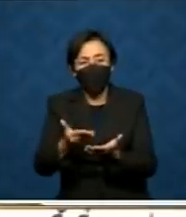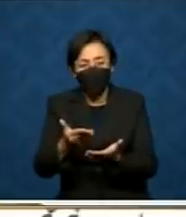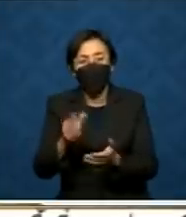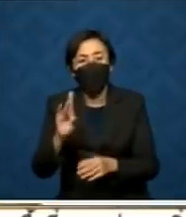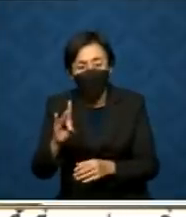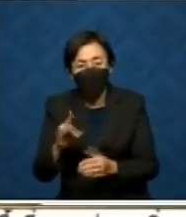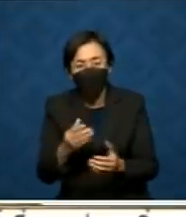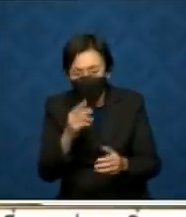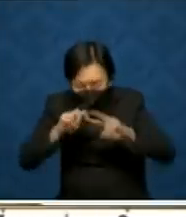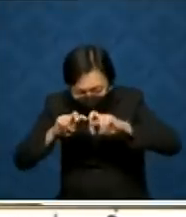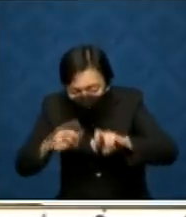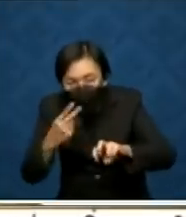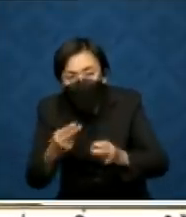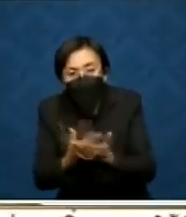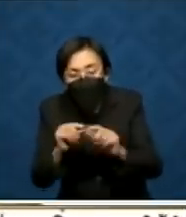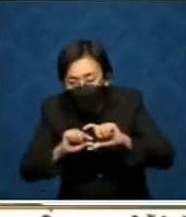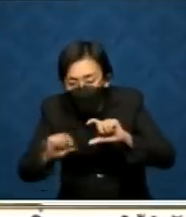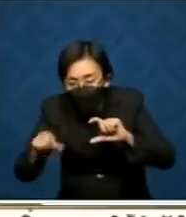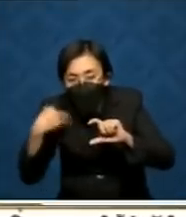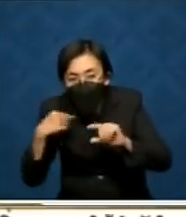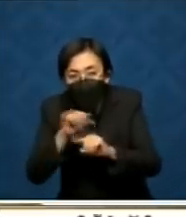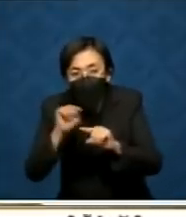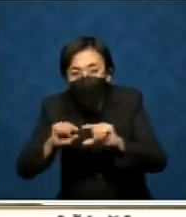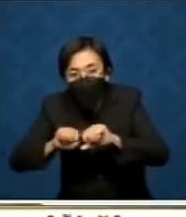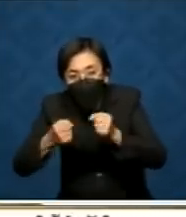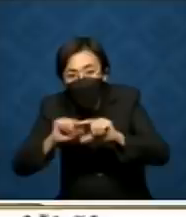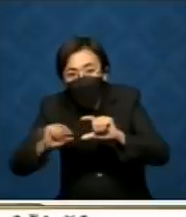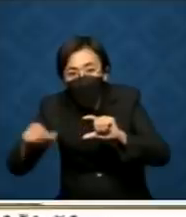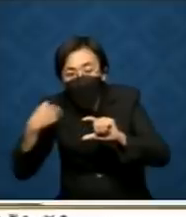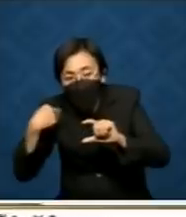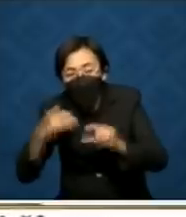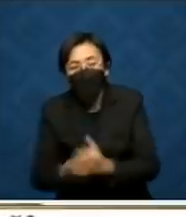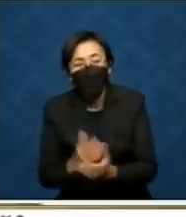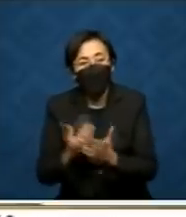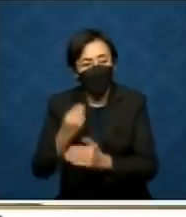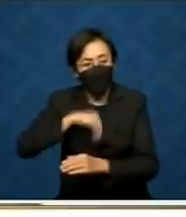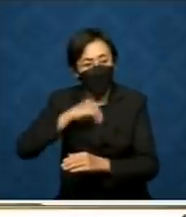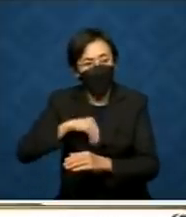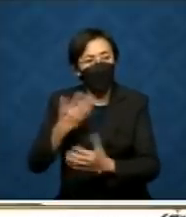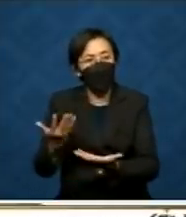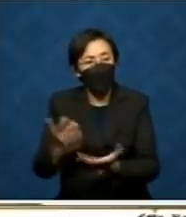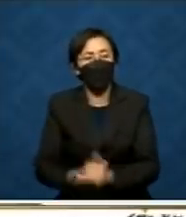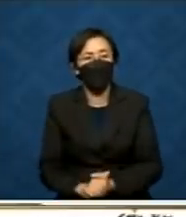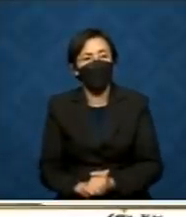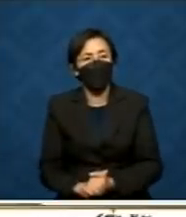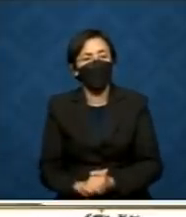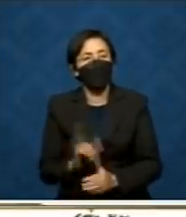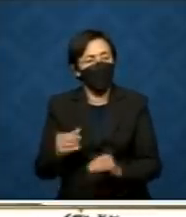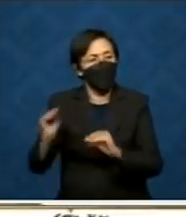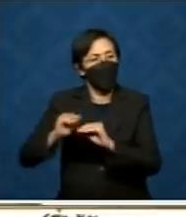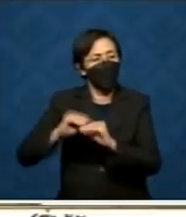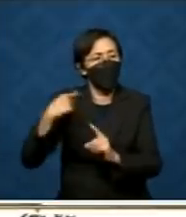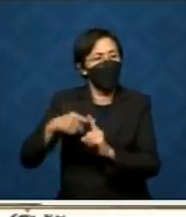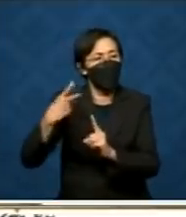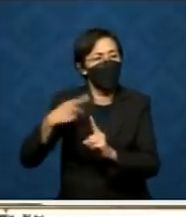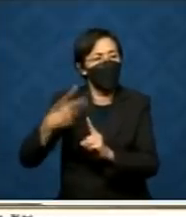ก็ยอมตามไปดูว่ามีเงินทอนให้กันใหม่ได้ 8บาทแต่นี่สองเด้งหรือเปล่า 3เด้งหรือเปล่าแต่ผม